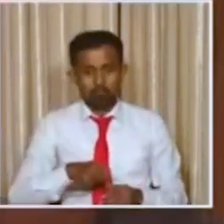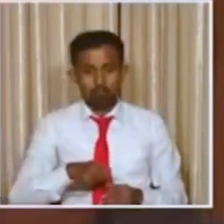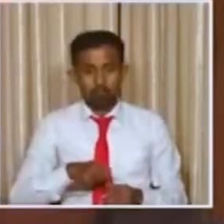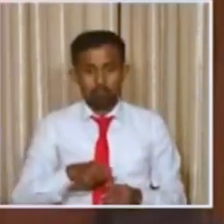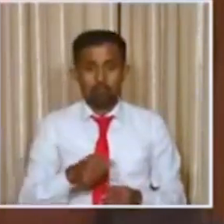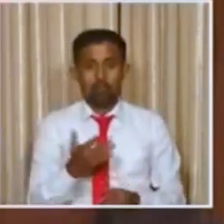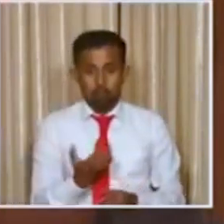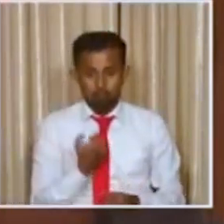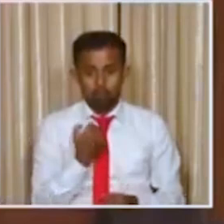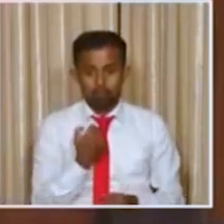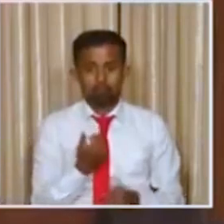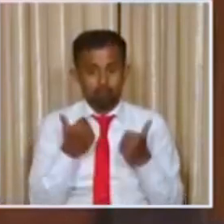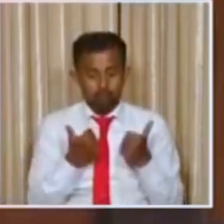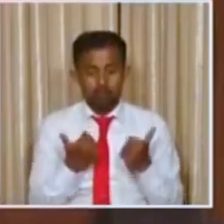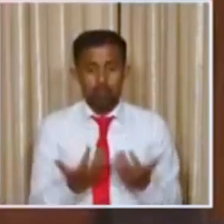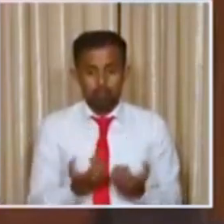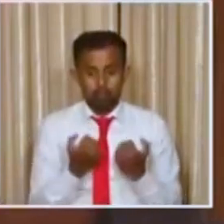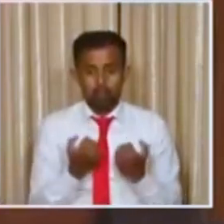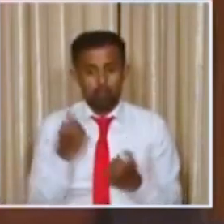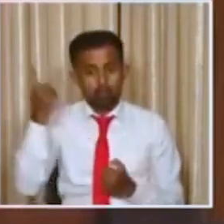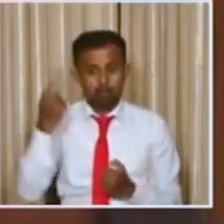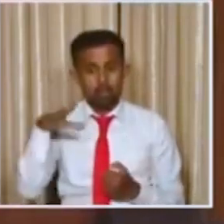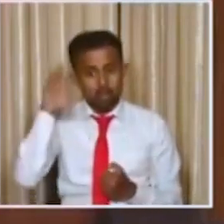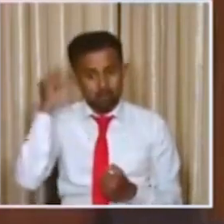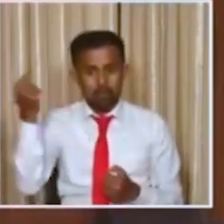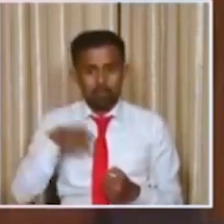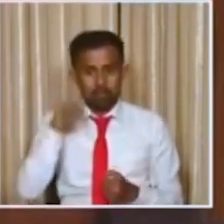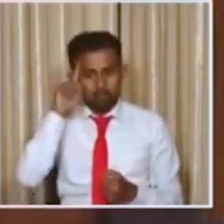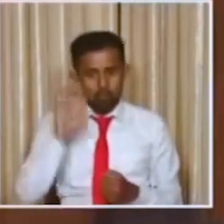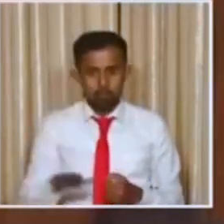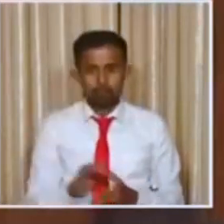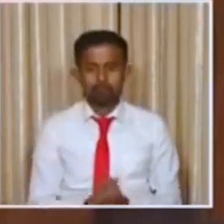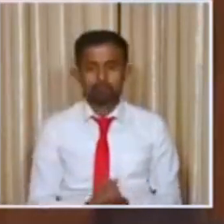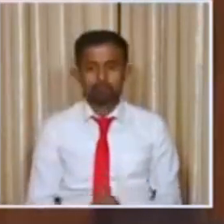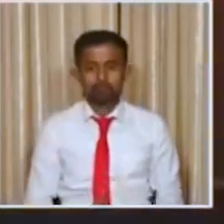ඒක කරන්න ඕනේ කියලා හරි දේ කරන්න ඕනේ කියලා එතනින් හරි ඉගෙනගෙන ඒක කියලා අපි බලාපොරොත්තු වෙනවා බොහොම ඉස්සරට